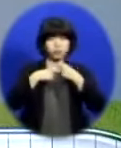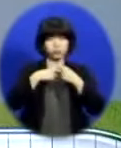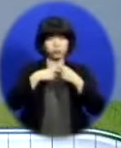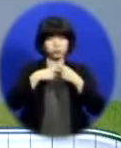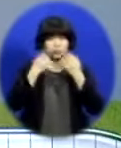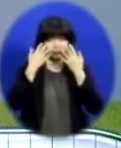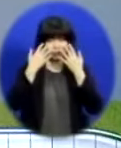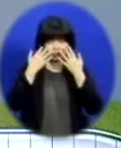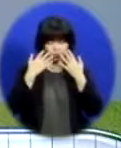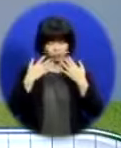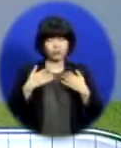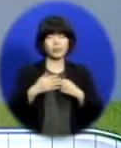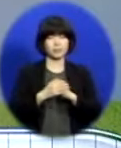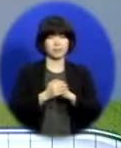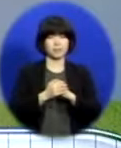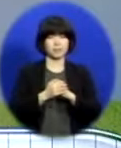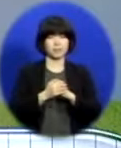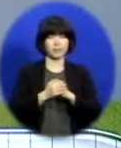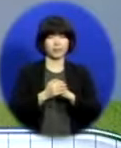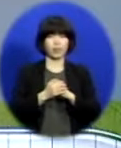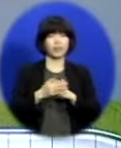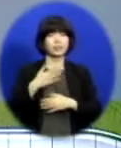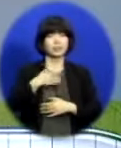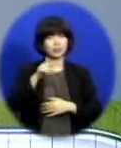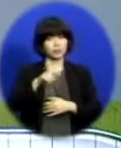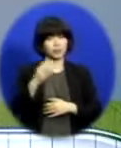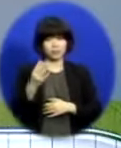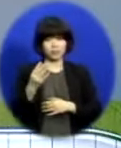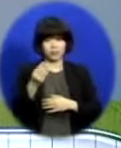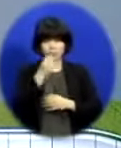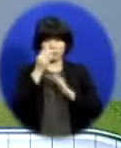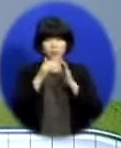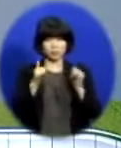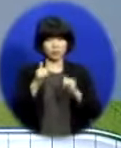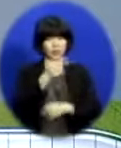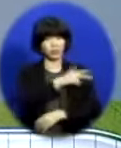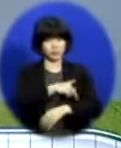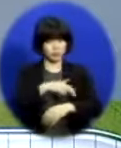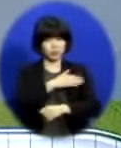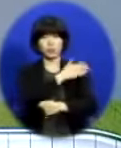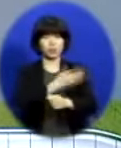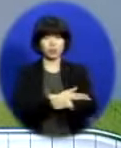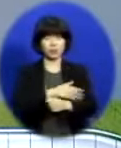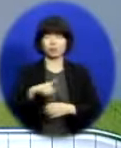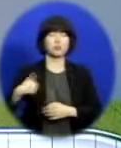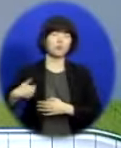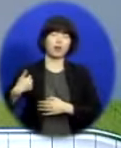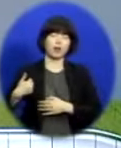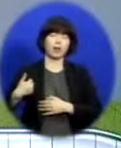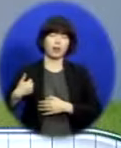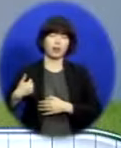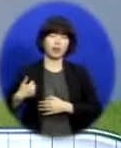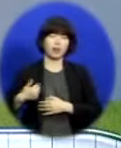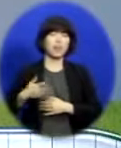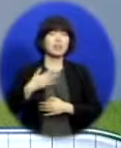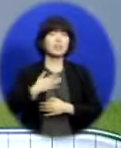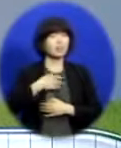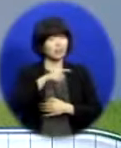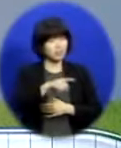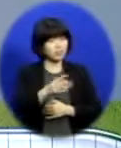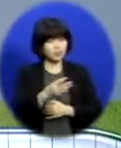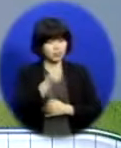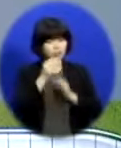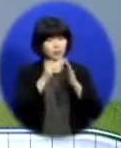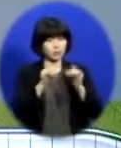눈물을 주루루 흘리시는 거예요 저는 그 성도님이 집사님 있지 권사님 있지도 모르겠습니다 제가 그 성도님에게